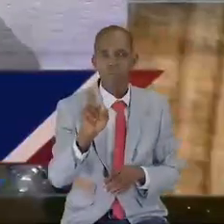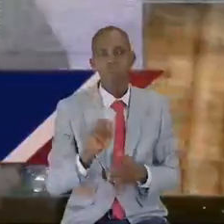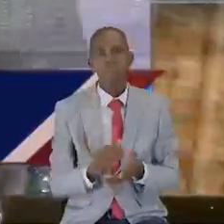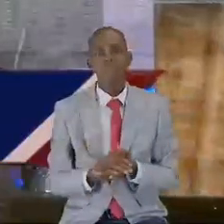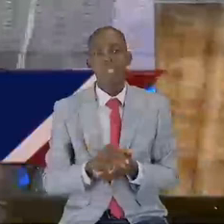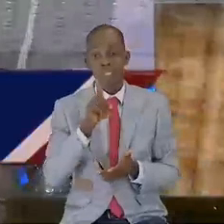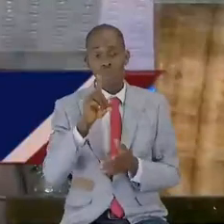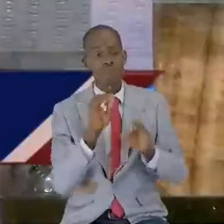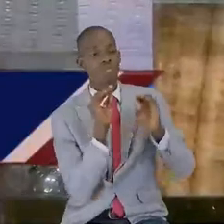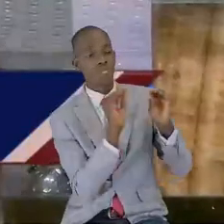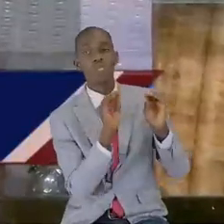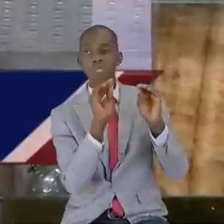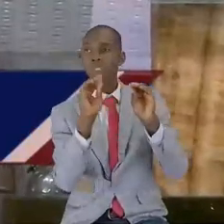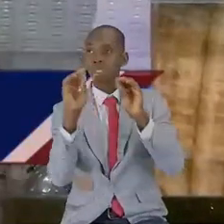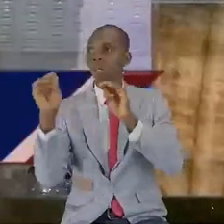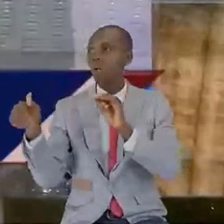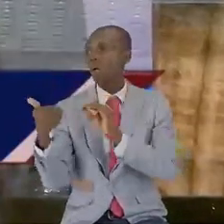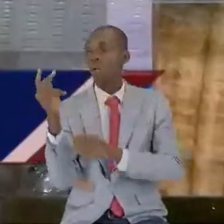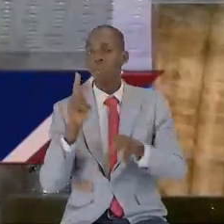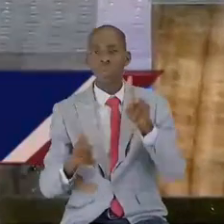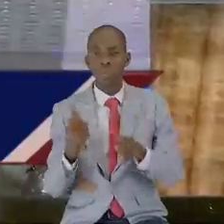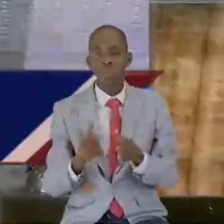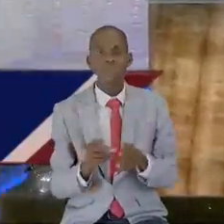Toi qui enseigne les autres,